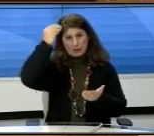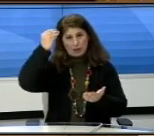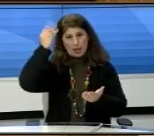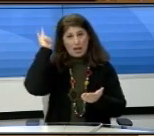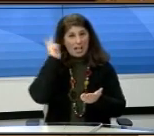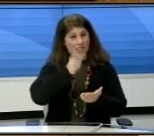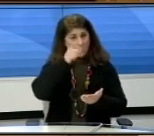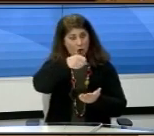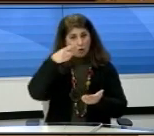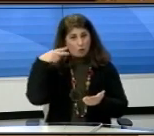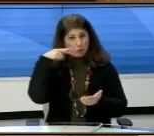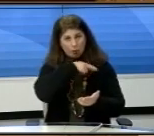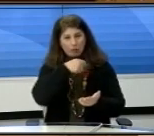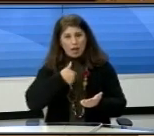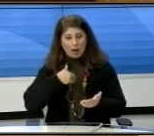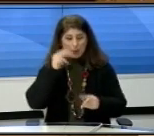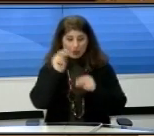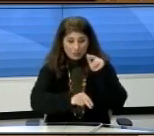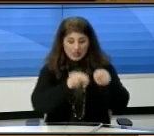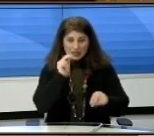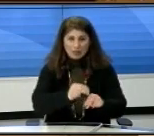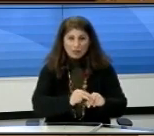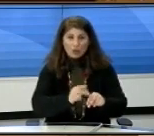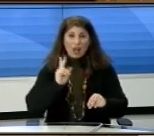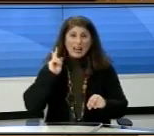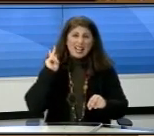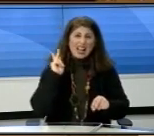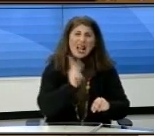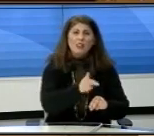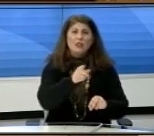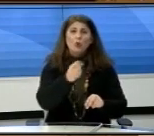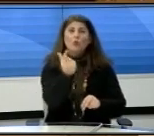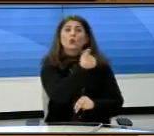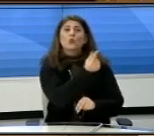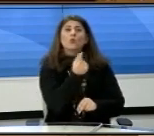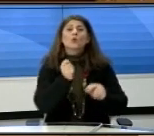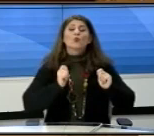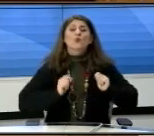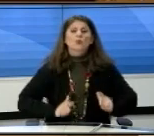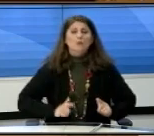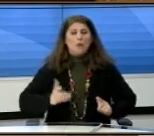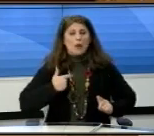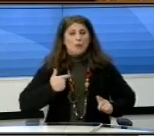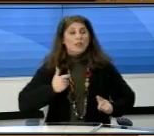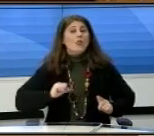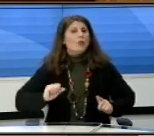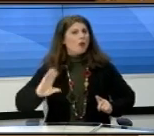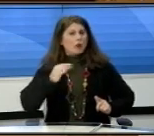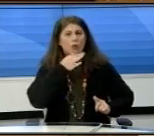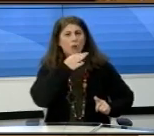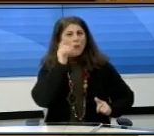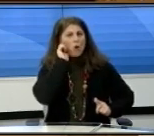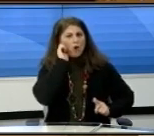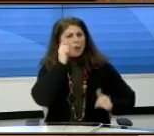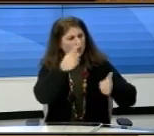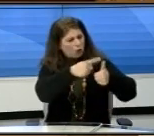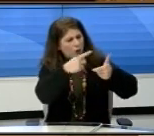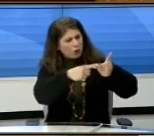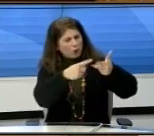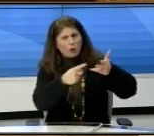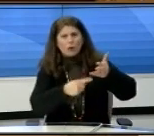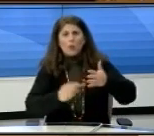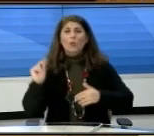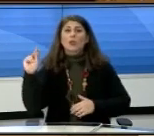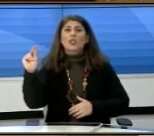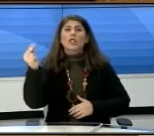απόψινή ψήφος είναι ψήφος μομφής κατά της ολιγαρχίας, την οποία εμείς δεν διστάζουμε να κατονομάζουμε ξανά και ξανά από το βήμα της